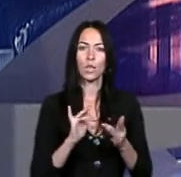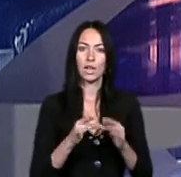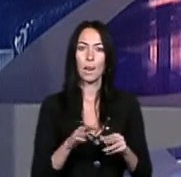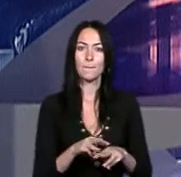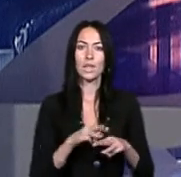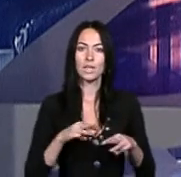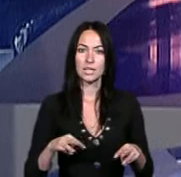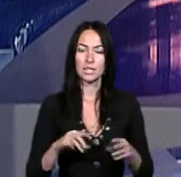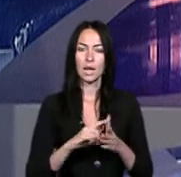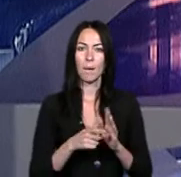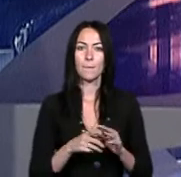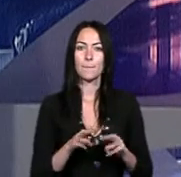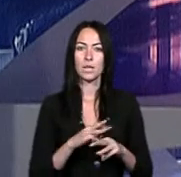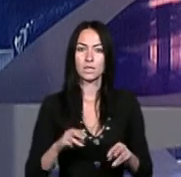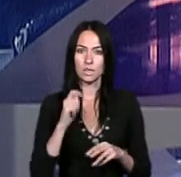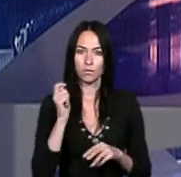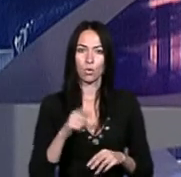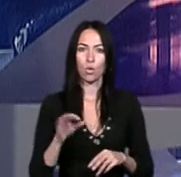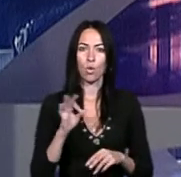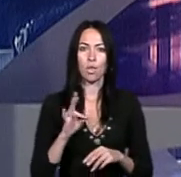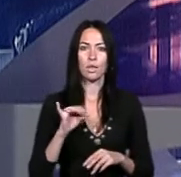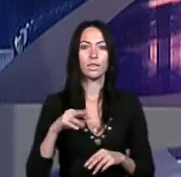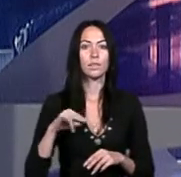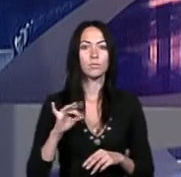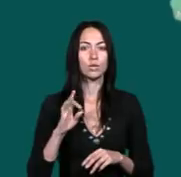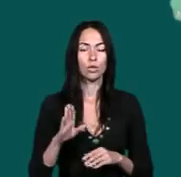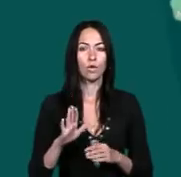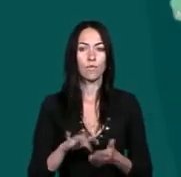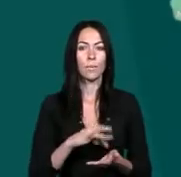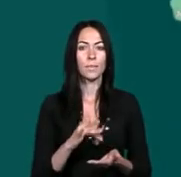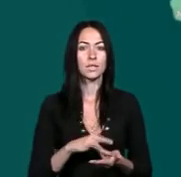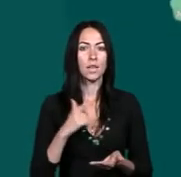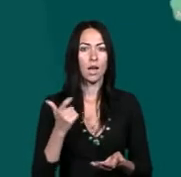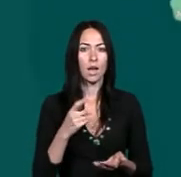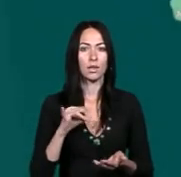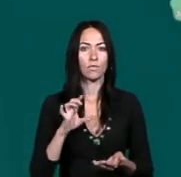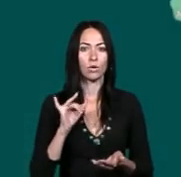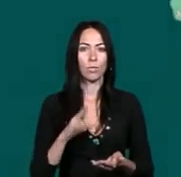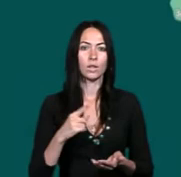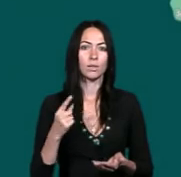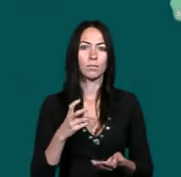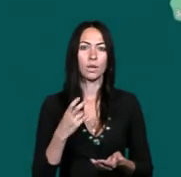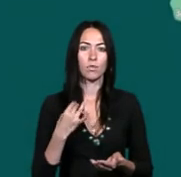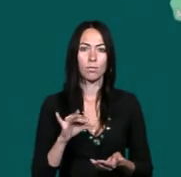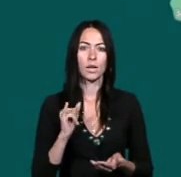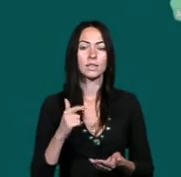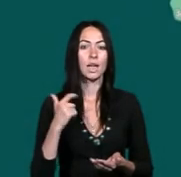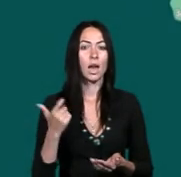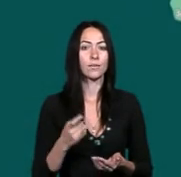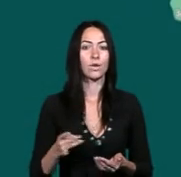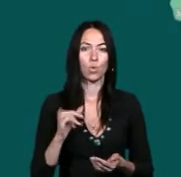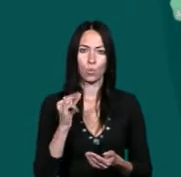оприлюднив у телеграмі міністр Кабінету міністрів України Олег Немчінов. Міста Харків, Люботин, Первомайський та Харківські райони